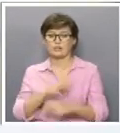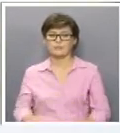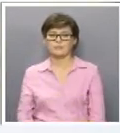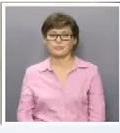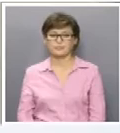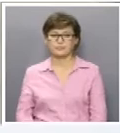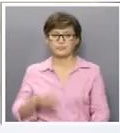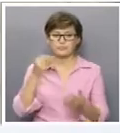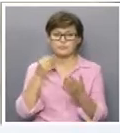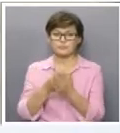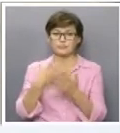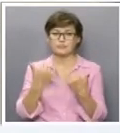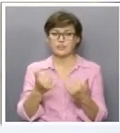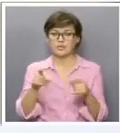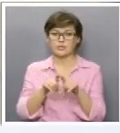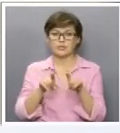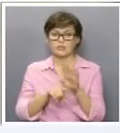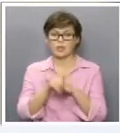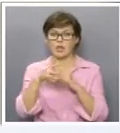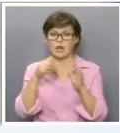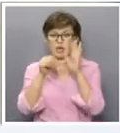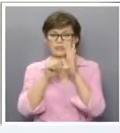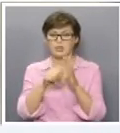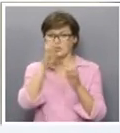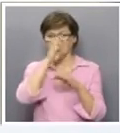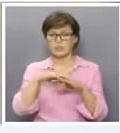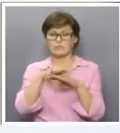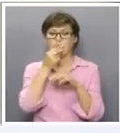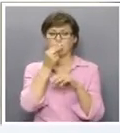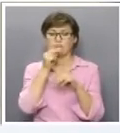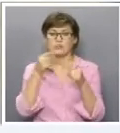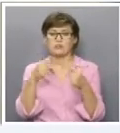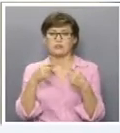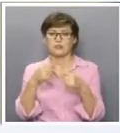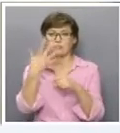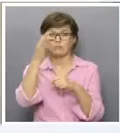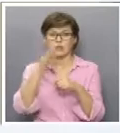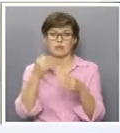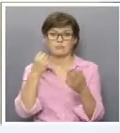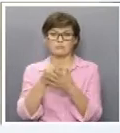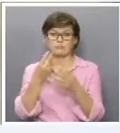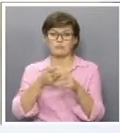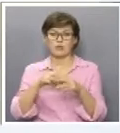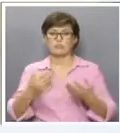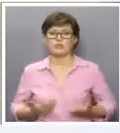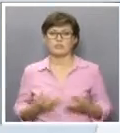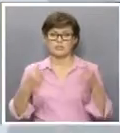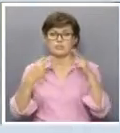май өнімдерімен қамтамасыз ете алатын зауыт іске қосылды. Нысан жылына 20 тонна өнім бере алатын жаңа өндірістік қуатына